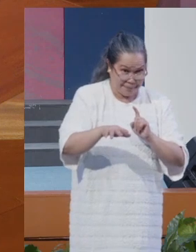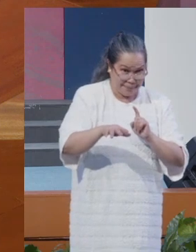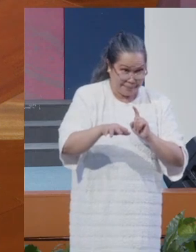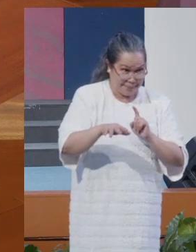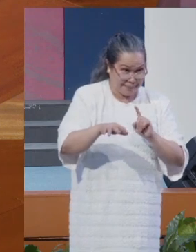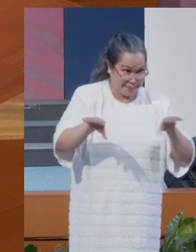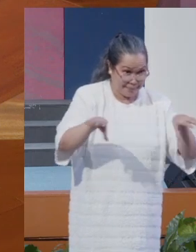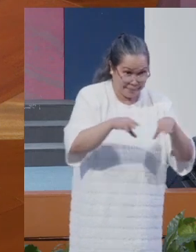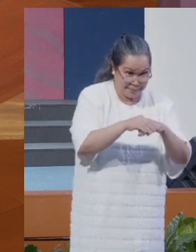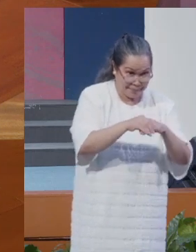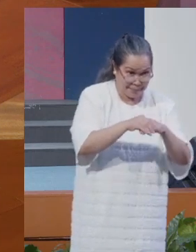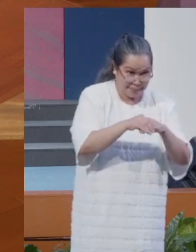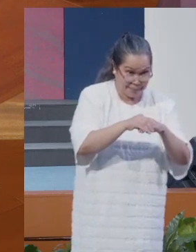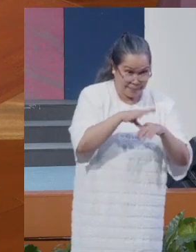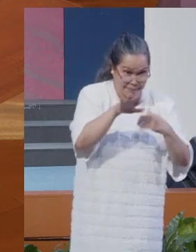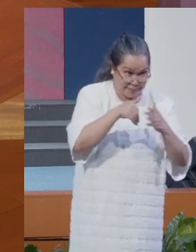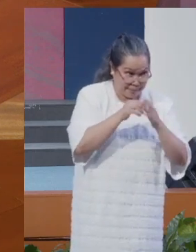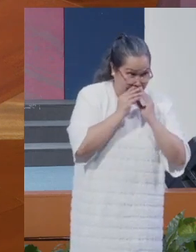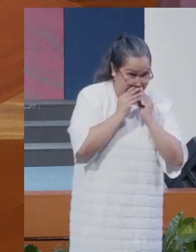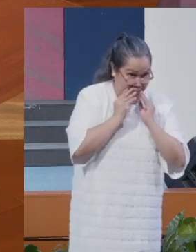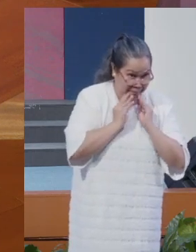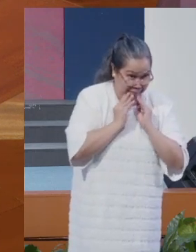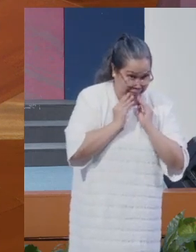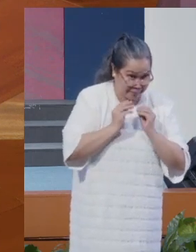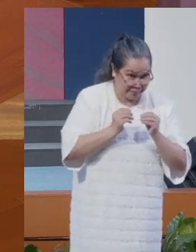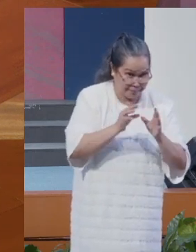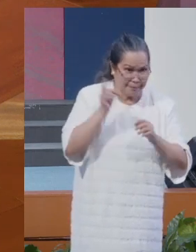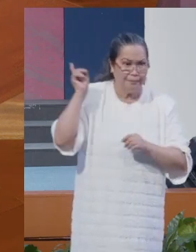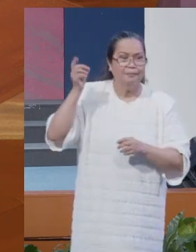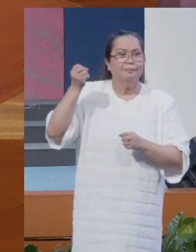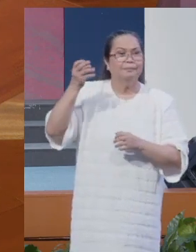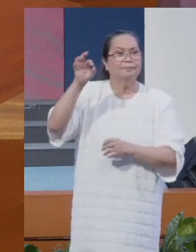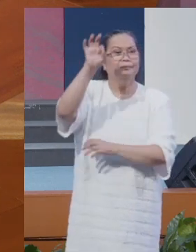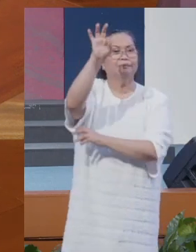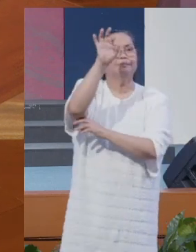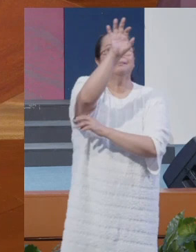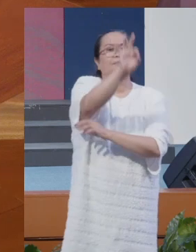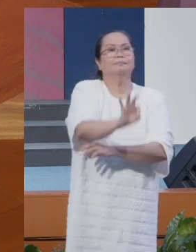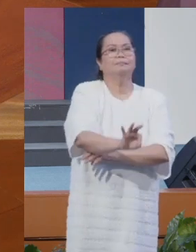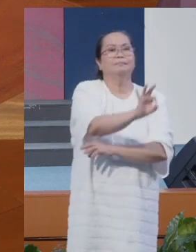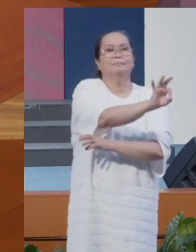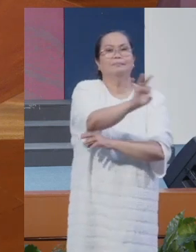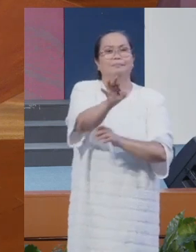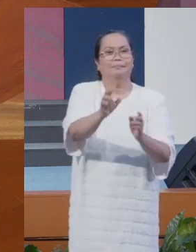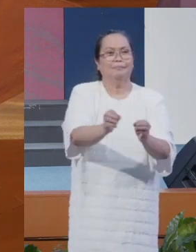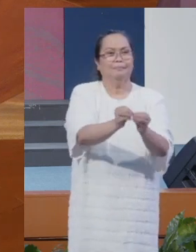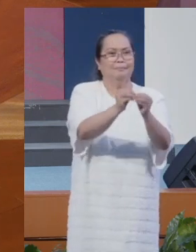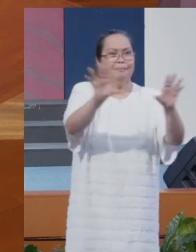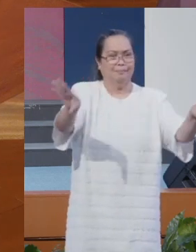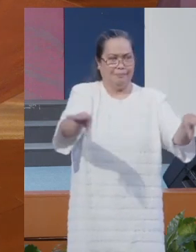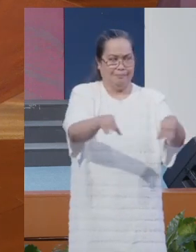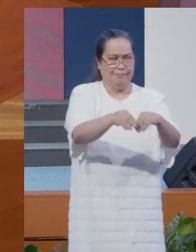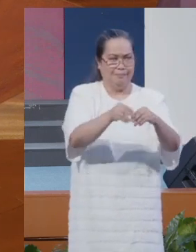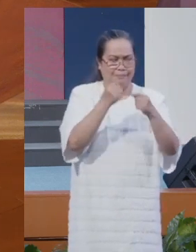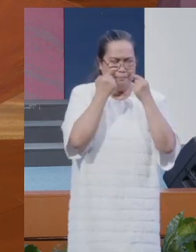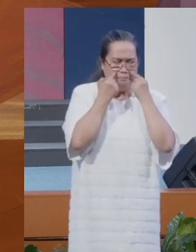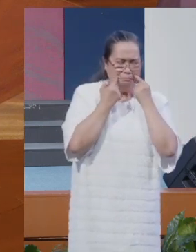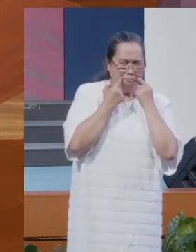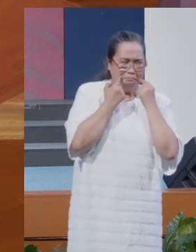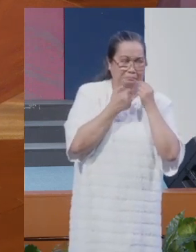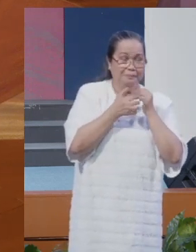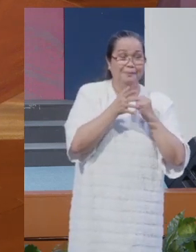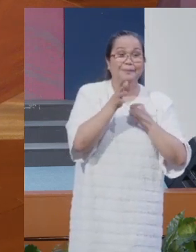nag-a-attend. No? Marami na po akong kinasal. Usually po, ang umiiyak po yung nanay